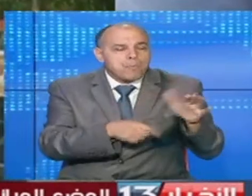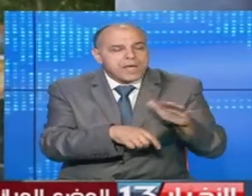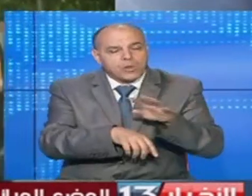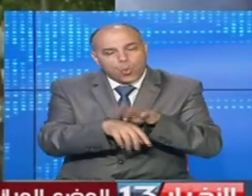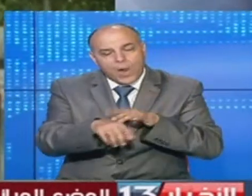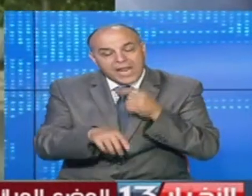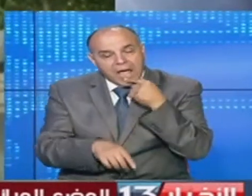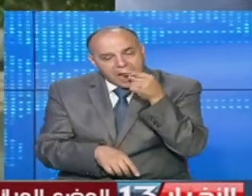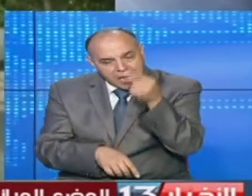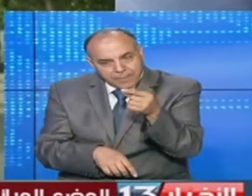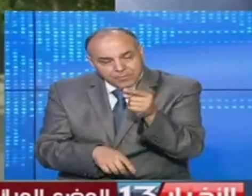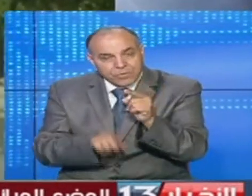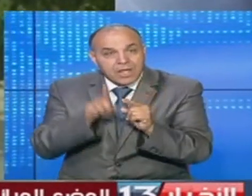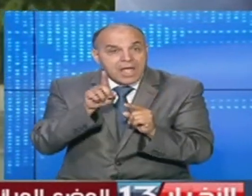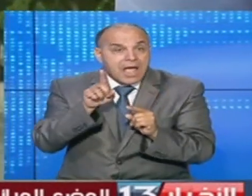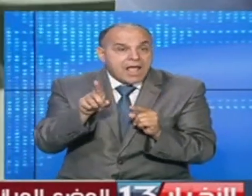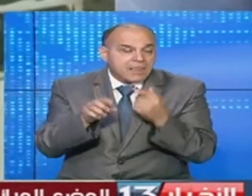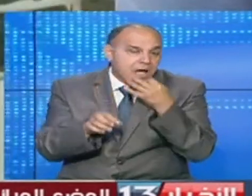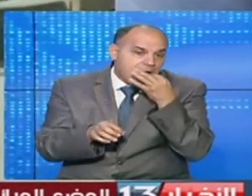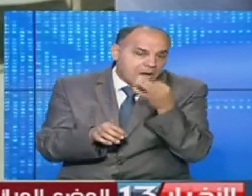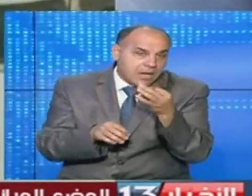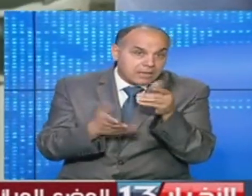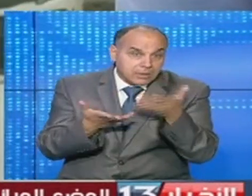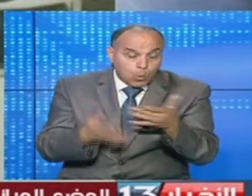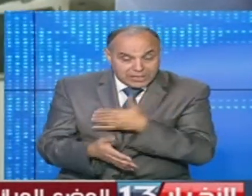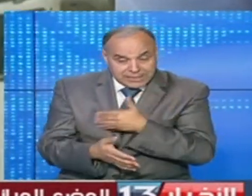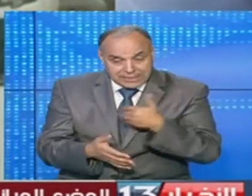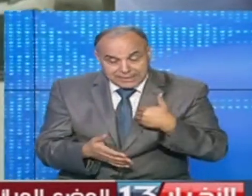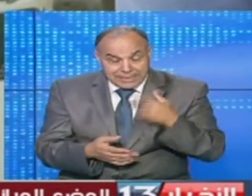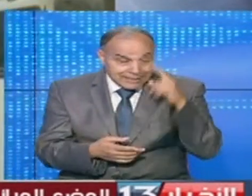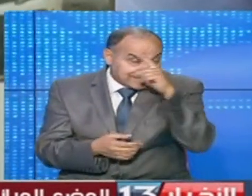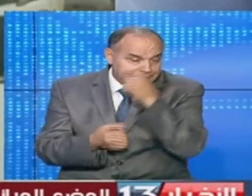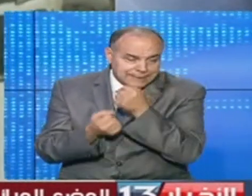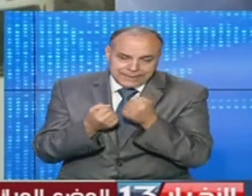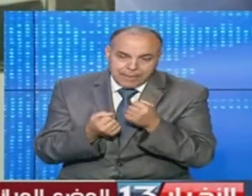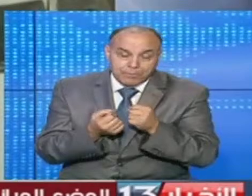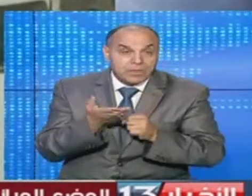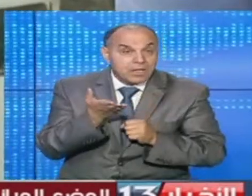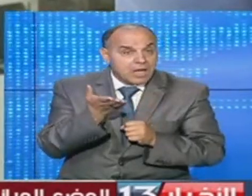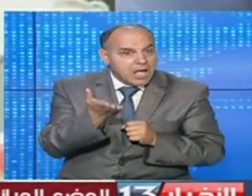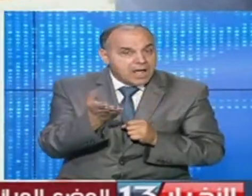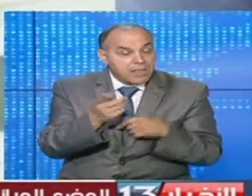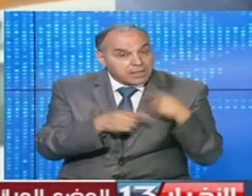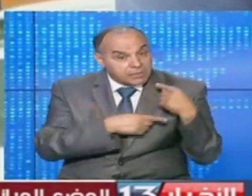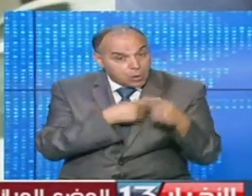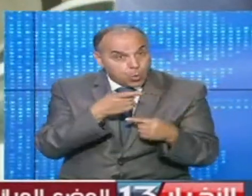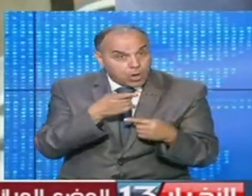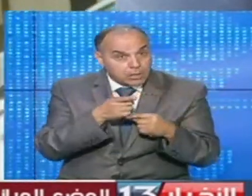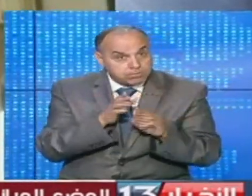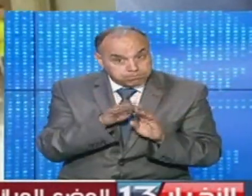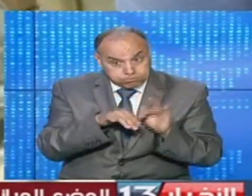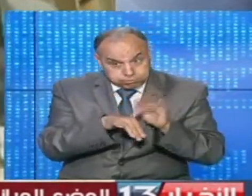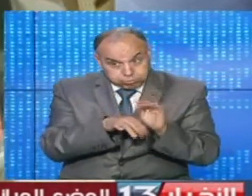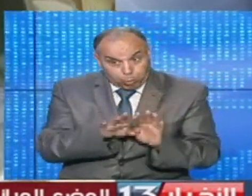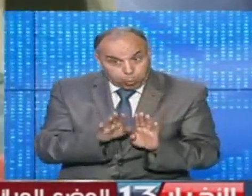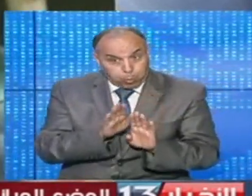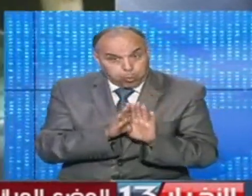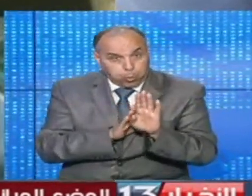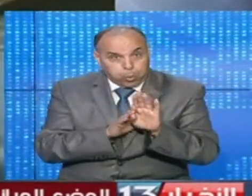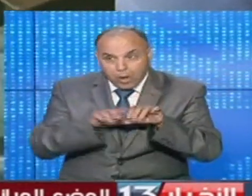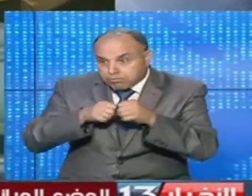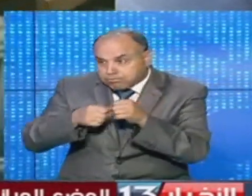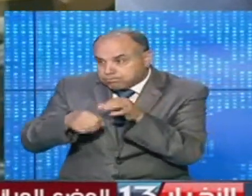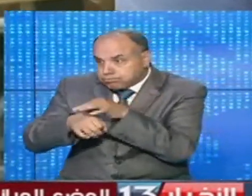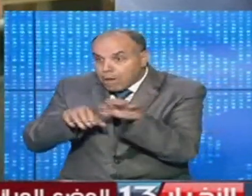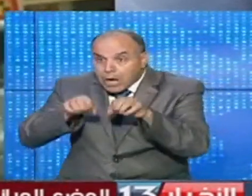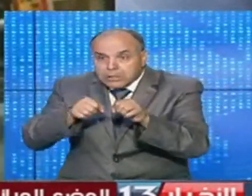محمد ريد امريكا الذي قال ان الوضع الصحي دقيق جدا واذا تواصل نسق الاصابات ولم تكثر حلقات